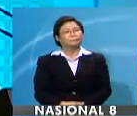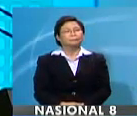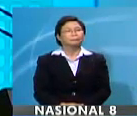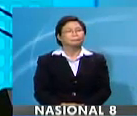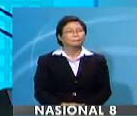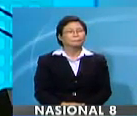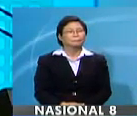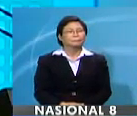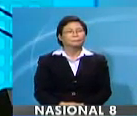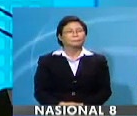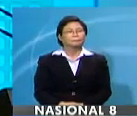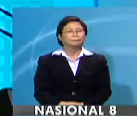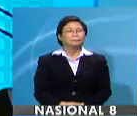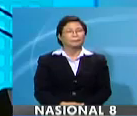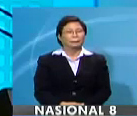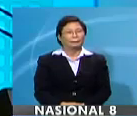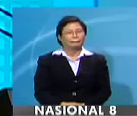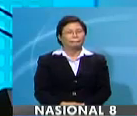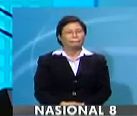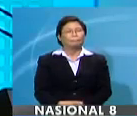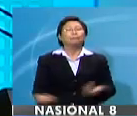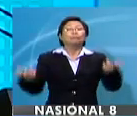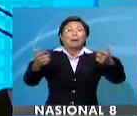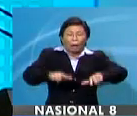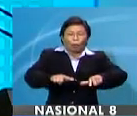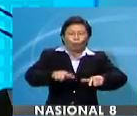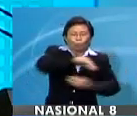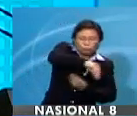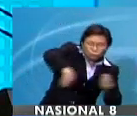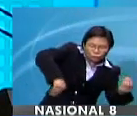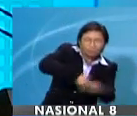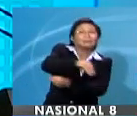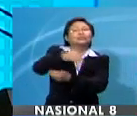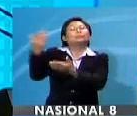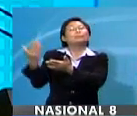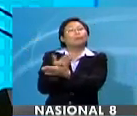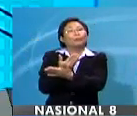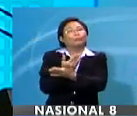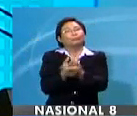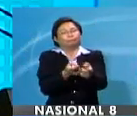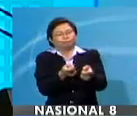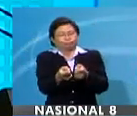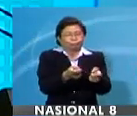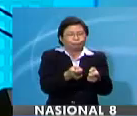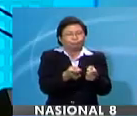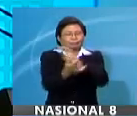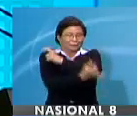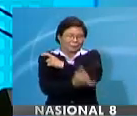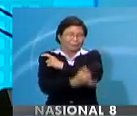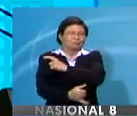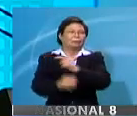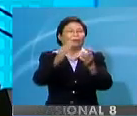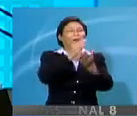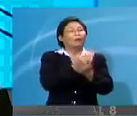berlaku satu ledakan evolusi pentadbiran negara